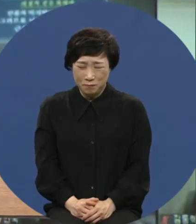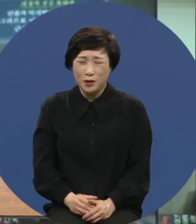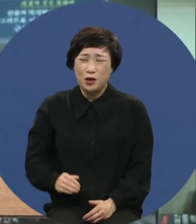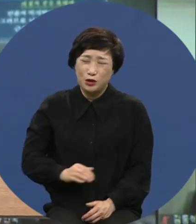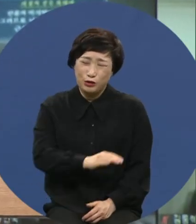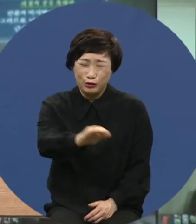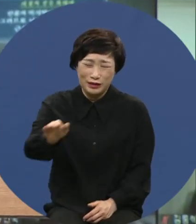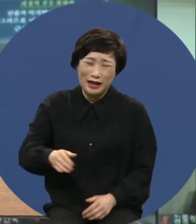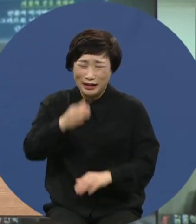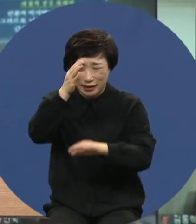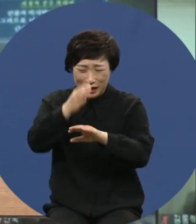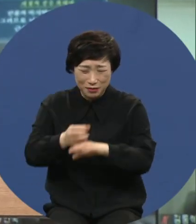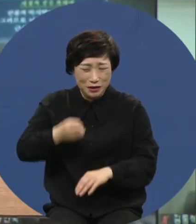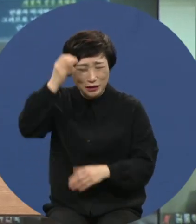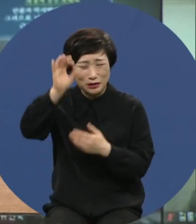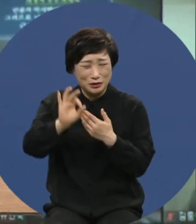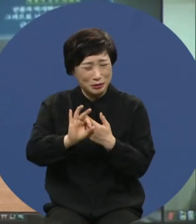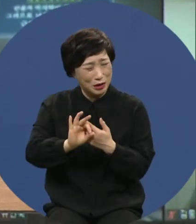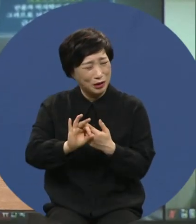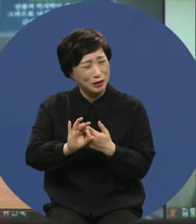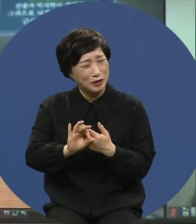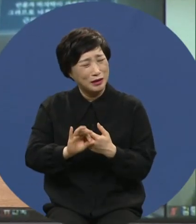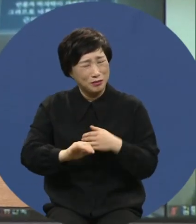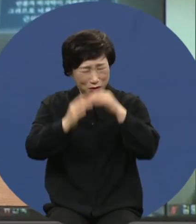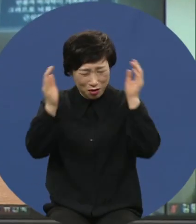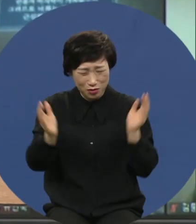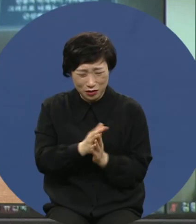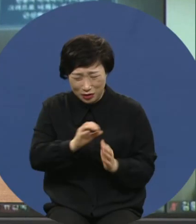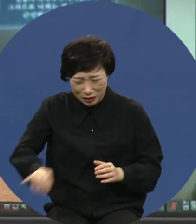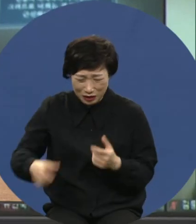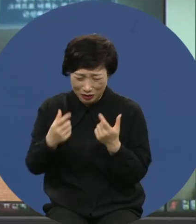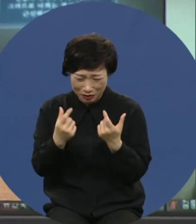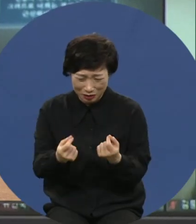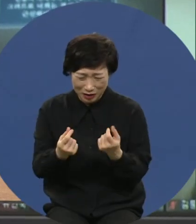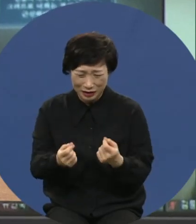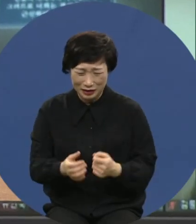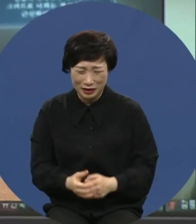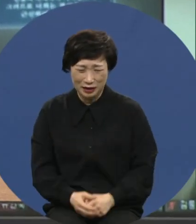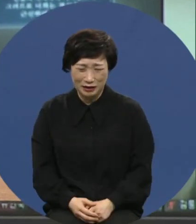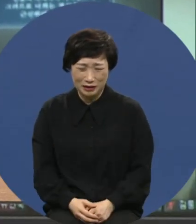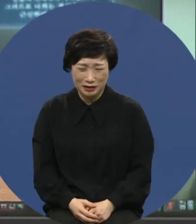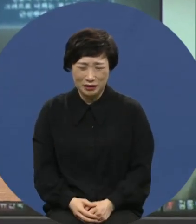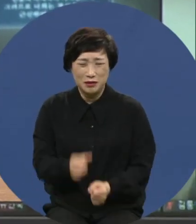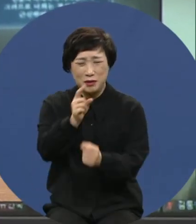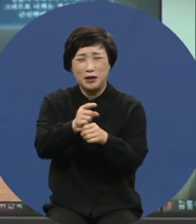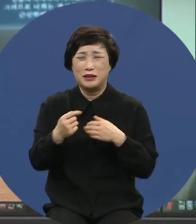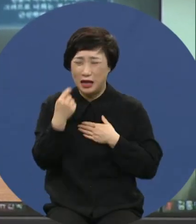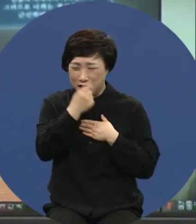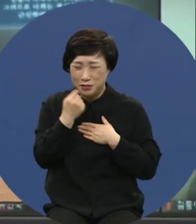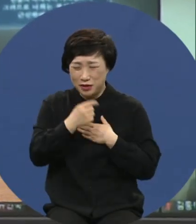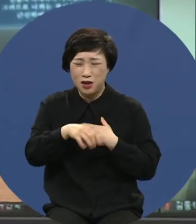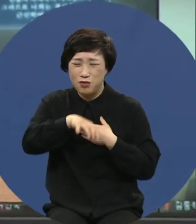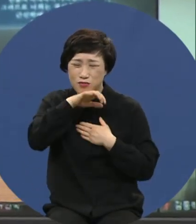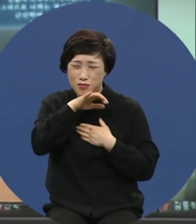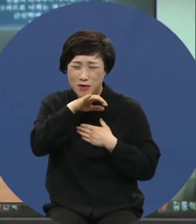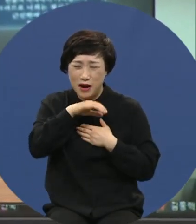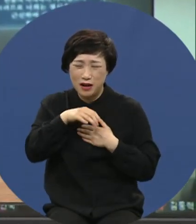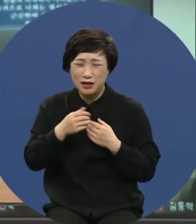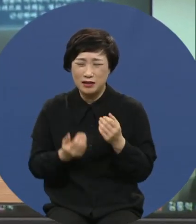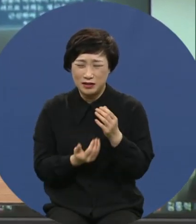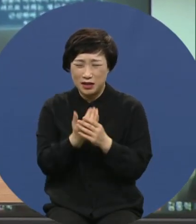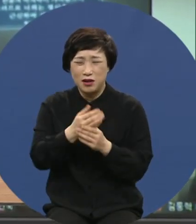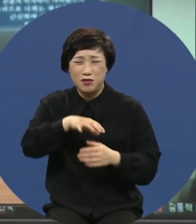우리가 감사를 잊어버리면 다 잊어버리는 것입니다. 벌써 내 입에서 불만이 나오고